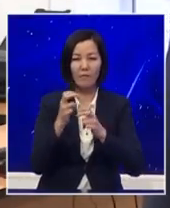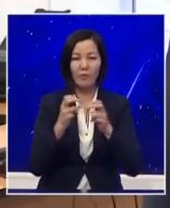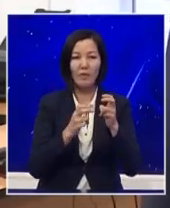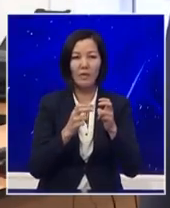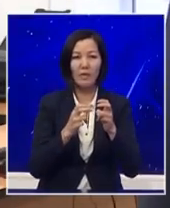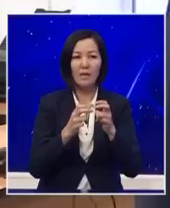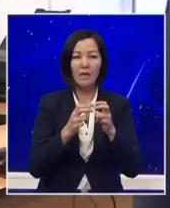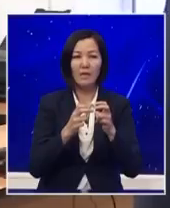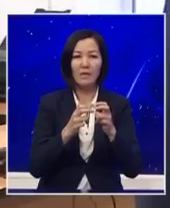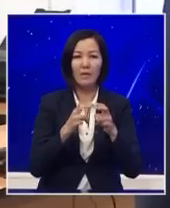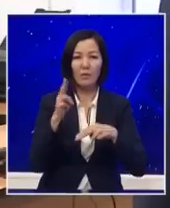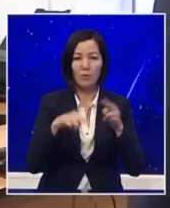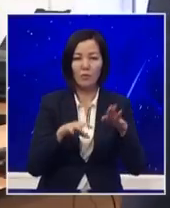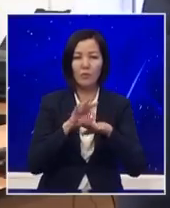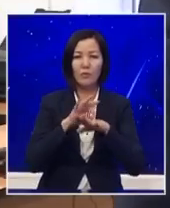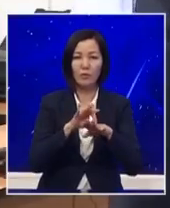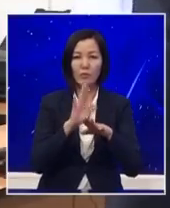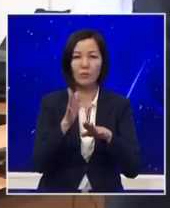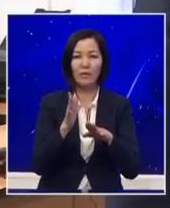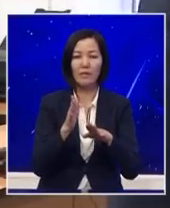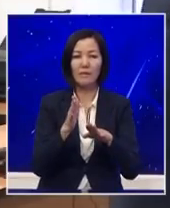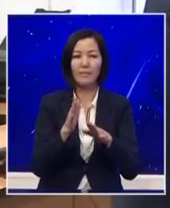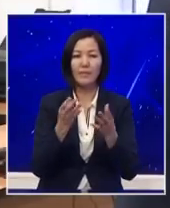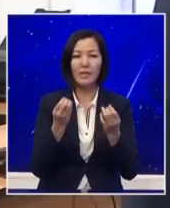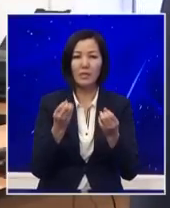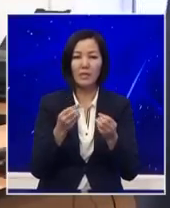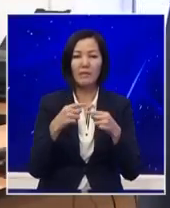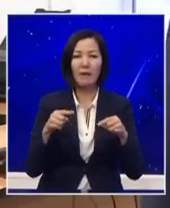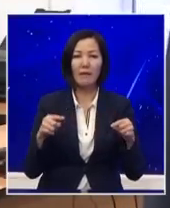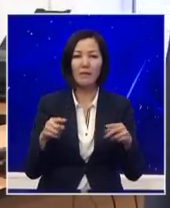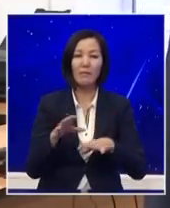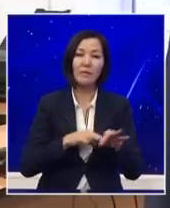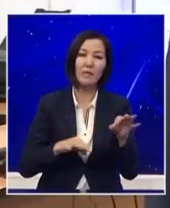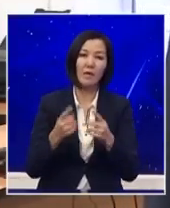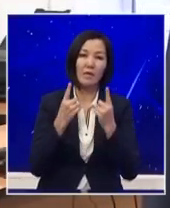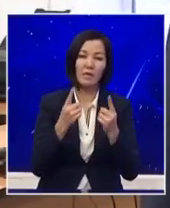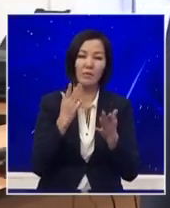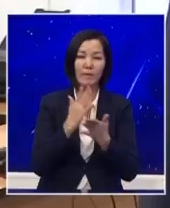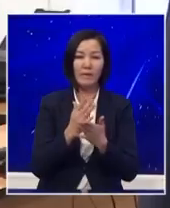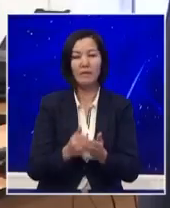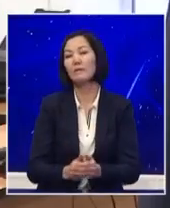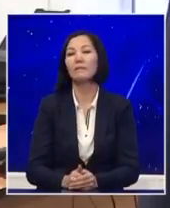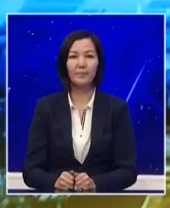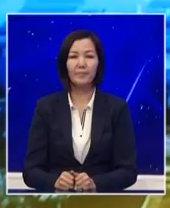өңдеу зауыты іске құрылысы басталды. Және тағы басқа ірі инвестициялық жобалар.